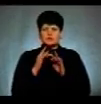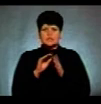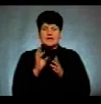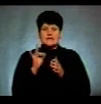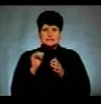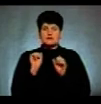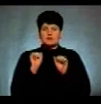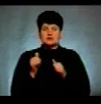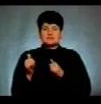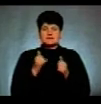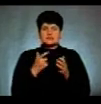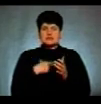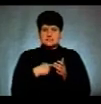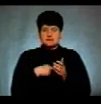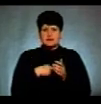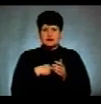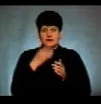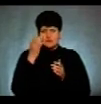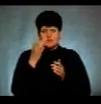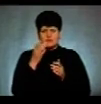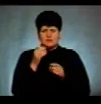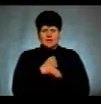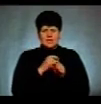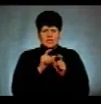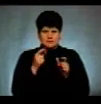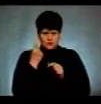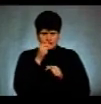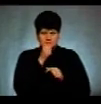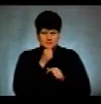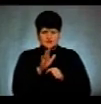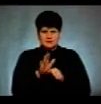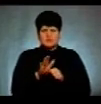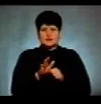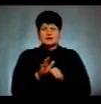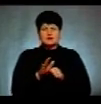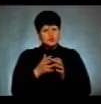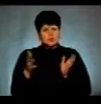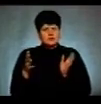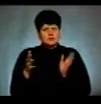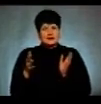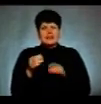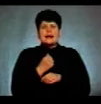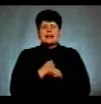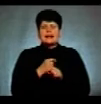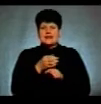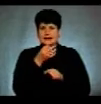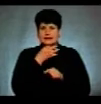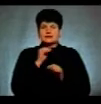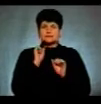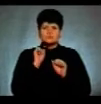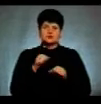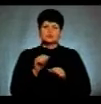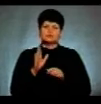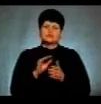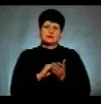можна забезпечити себе ліками на один місяць, чи як, чи на довше? Ні, абсолютно. Лікарський засіб може